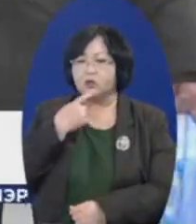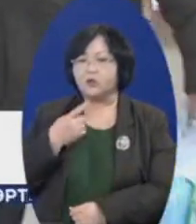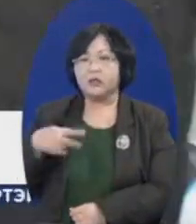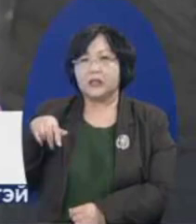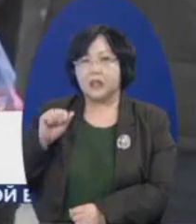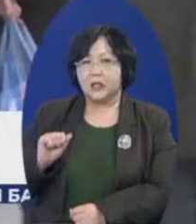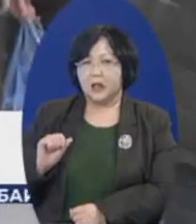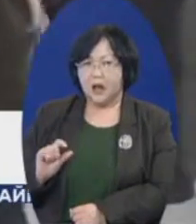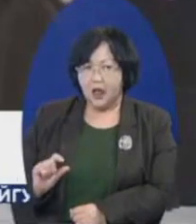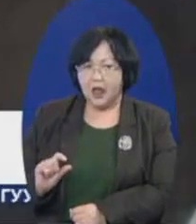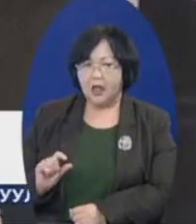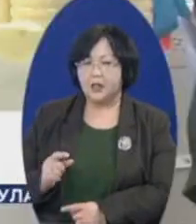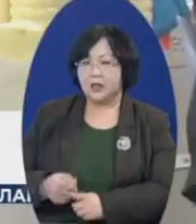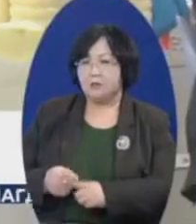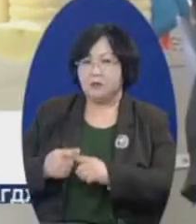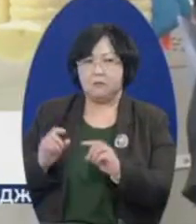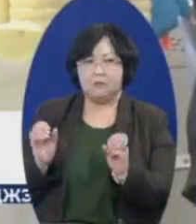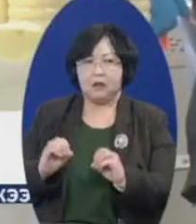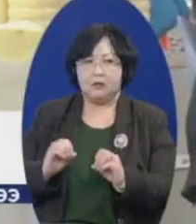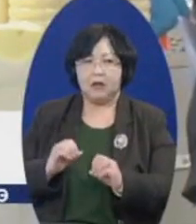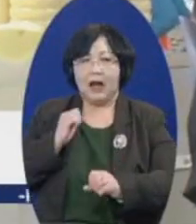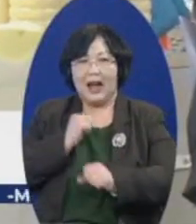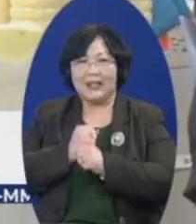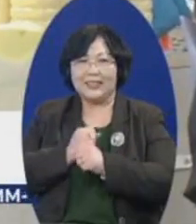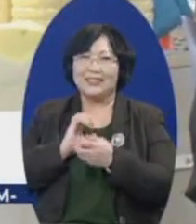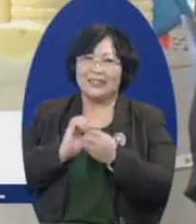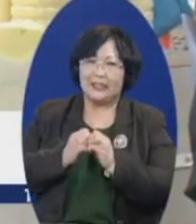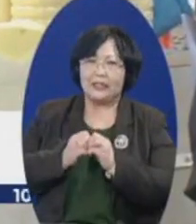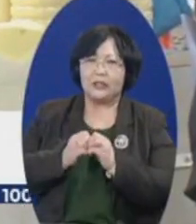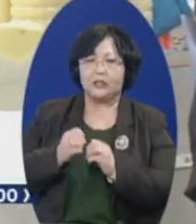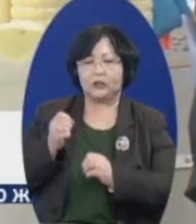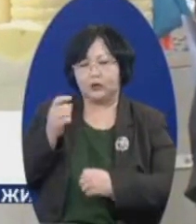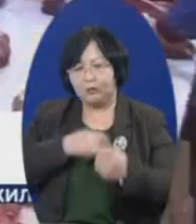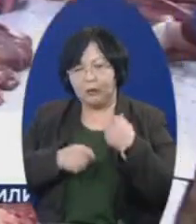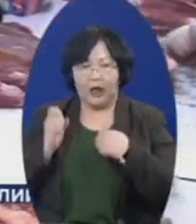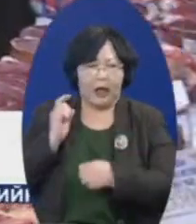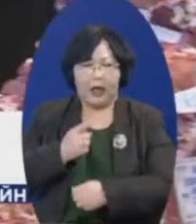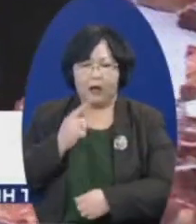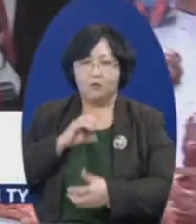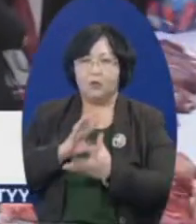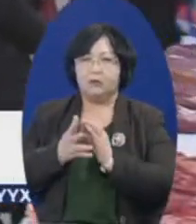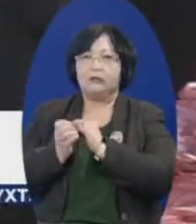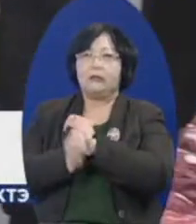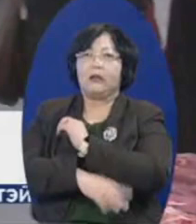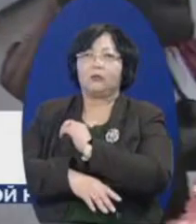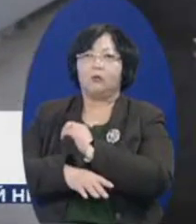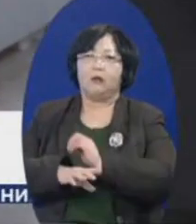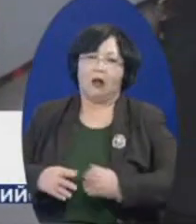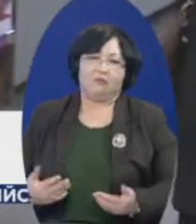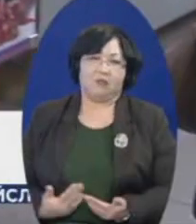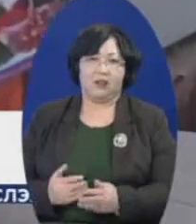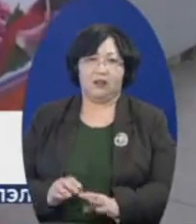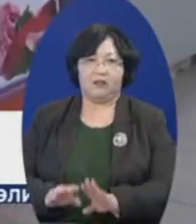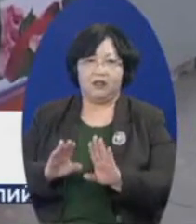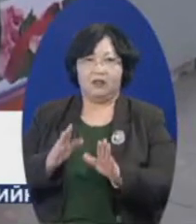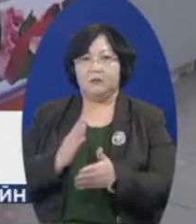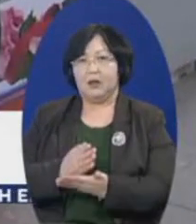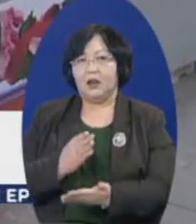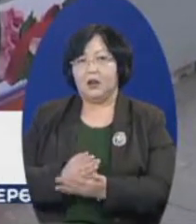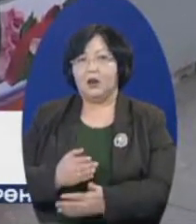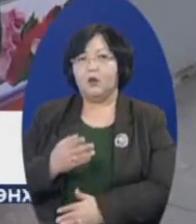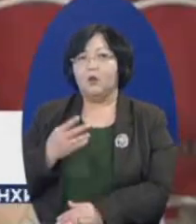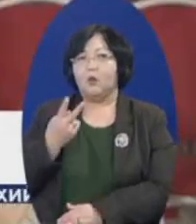хэмжээ дарамттай нэмэгдэхгүй байгаа нь ажил хөдөлмөр ихэлж байгаа ч ядуу амьдрах нөхцөл бүрдүүлж байгааг үйлдвэрлэлийн өвлийн байгууллагын байгууллагууд